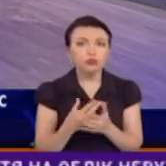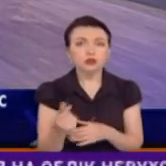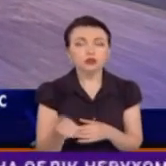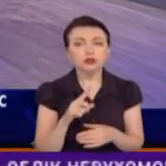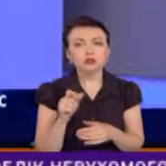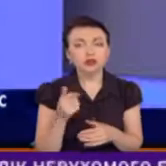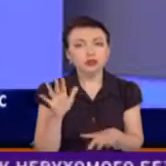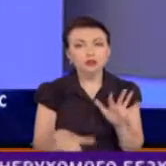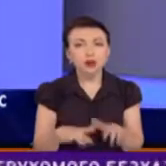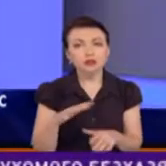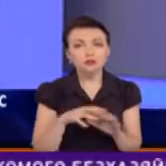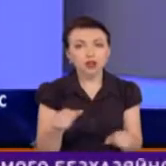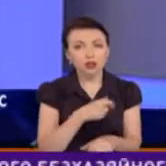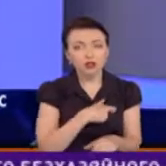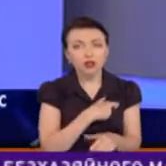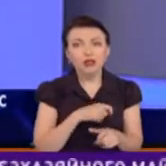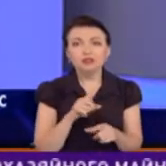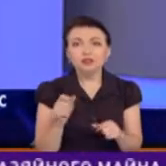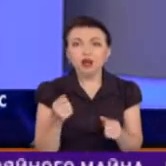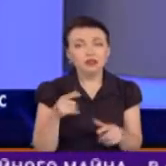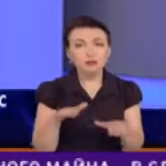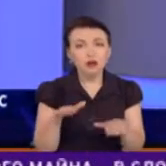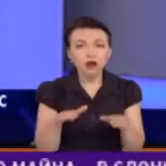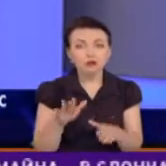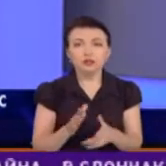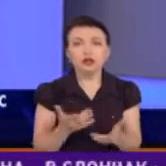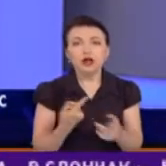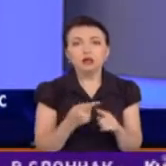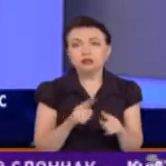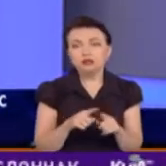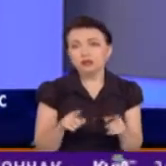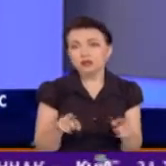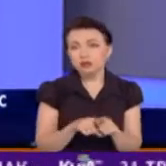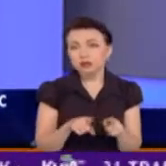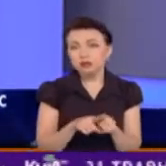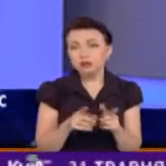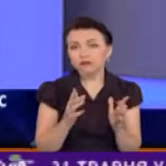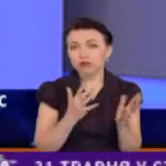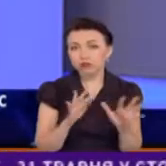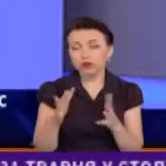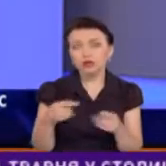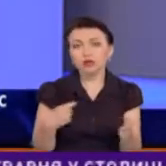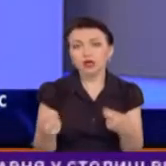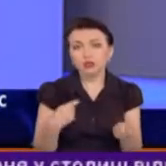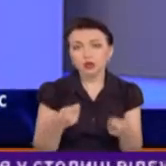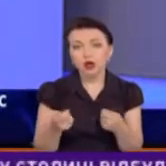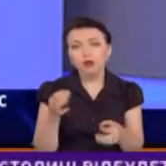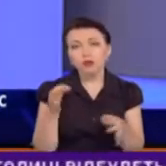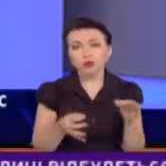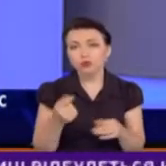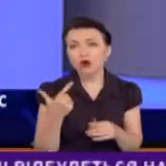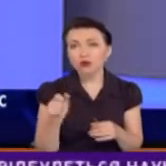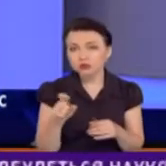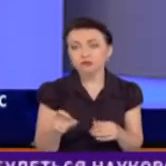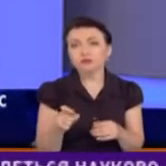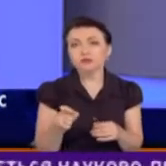за недбалість влади, платити за небаланси. Це саме сьогодні відбувається на ринку природного газу в